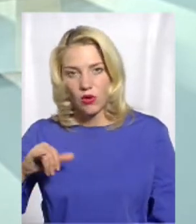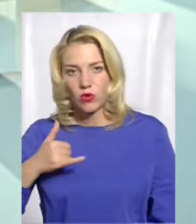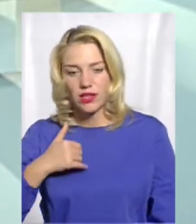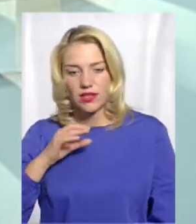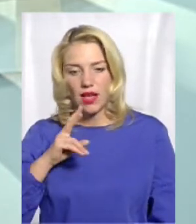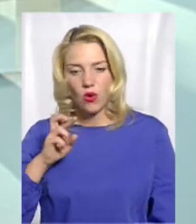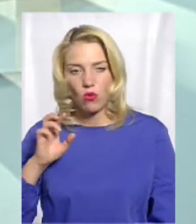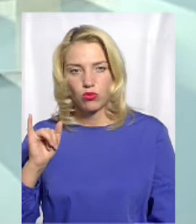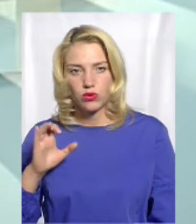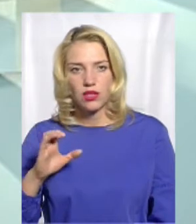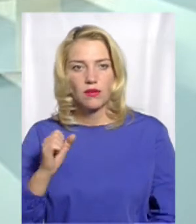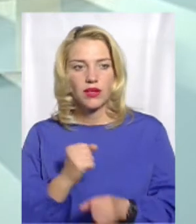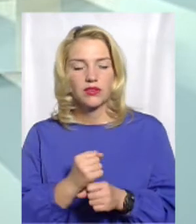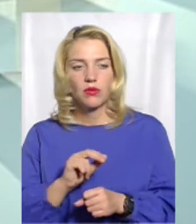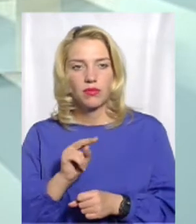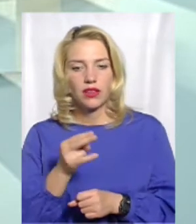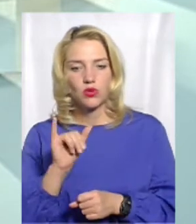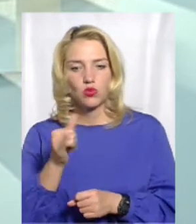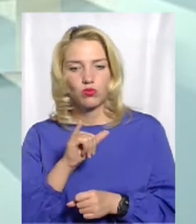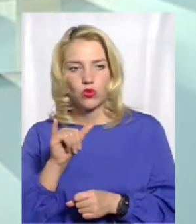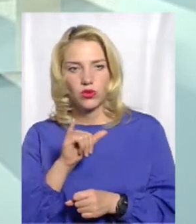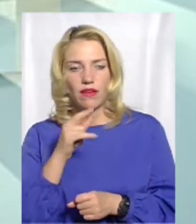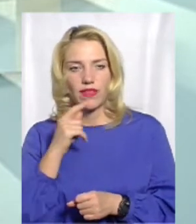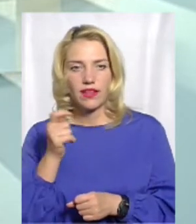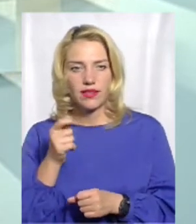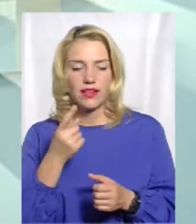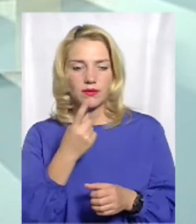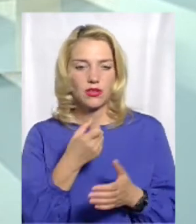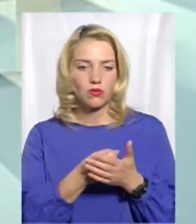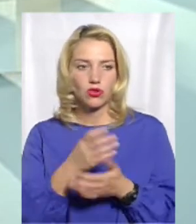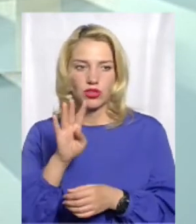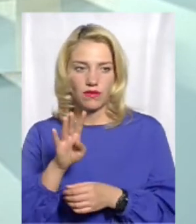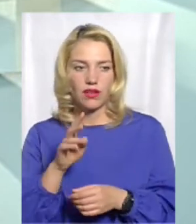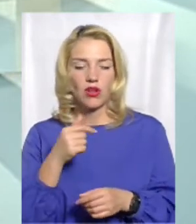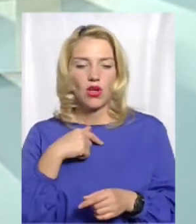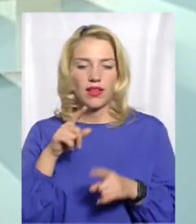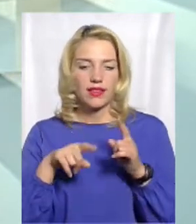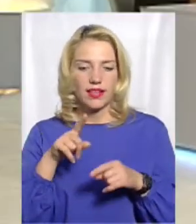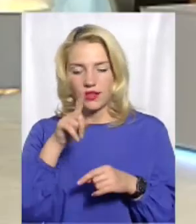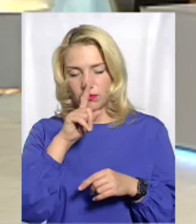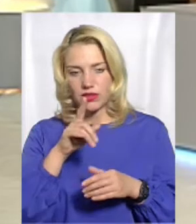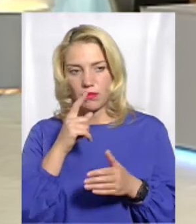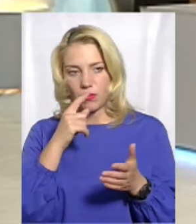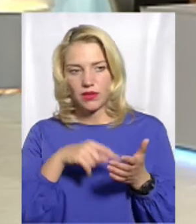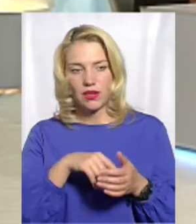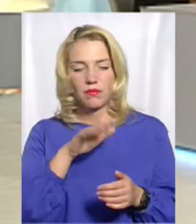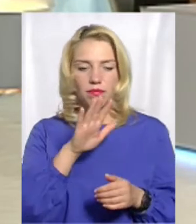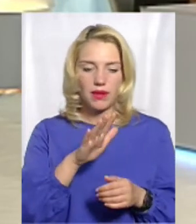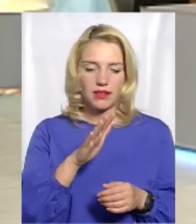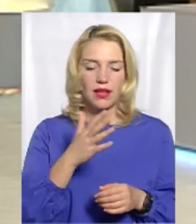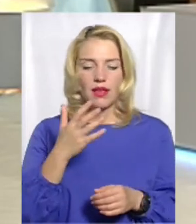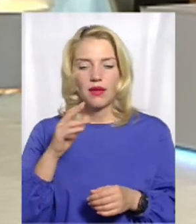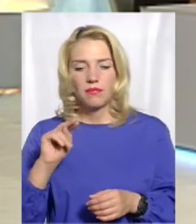екобус працює п'ятницю, суботу, неділю, з першої по четверту. В нас в деякі місяці є таке, що випадає п'ята п'ятниця,